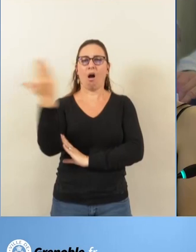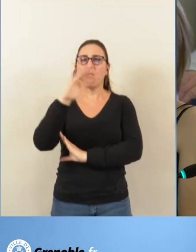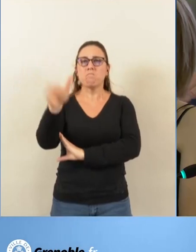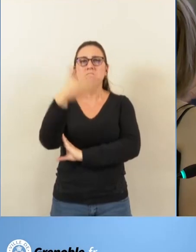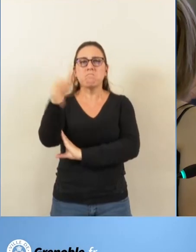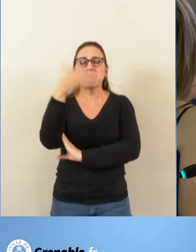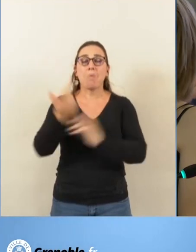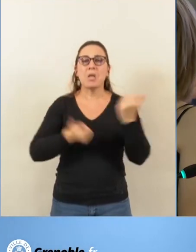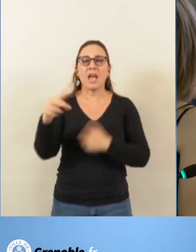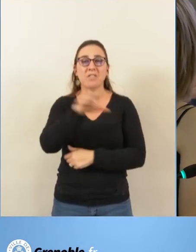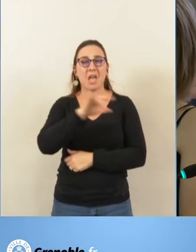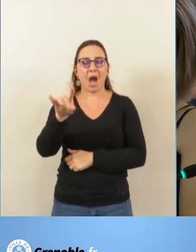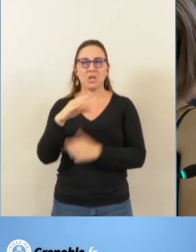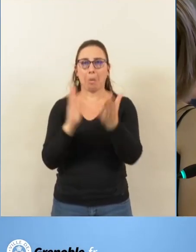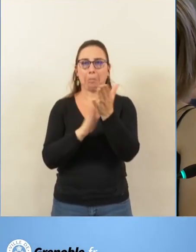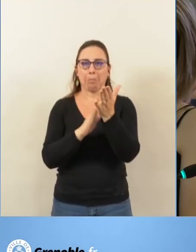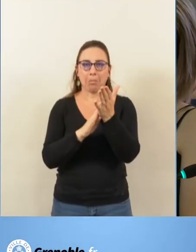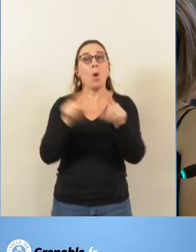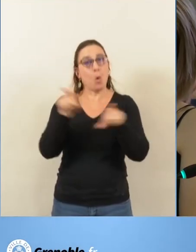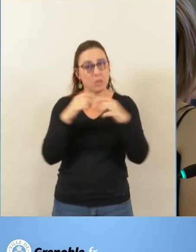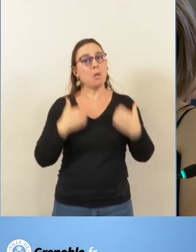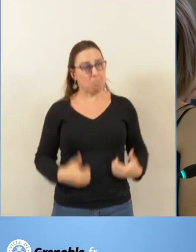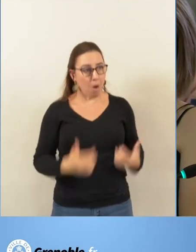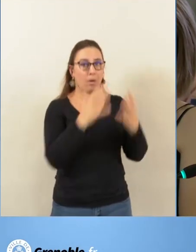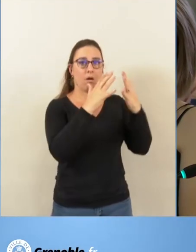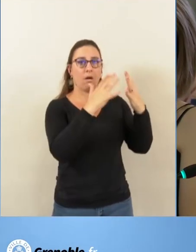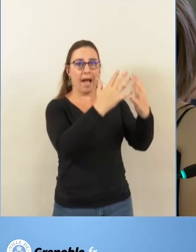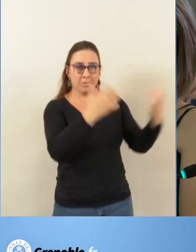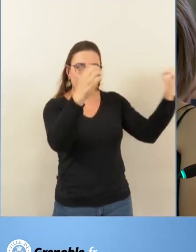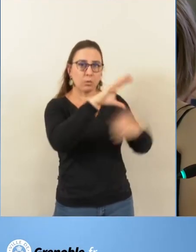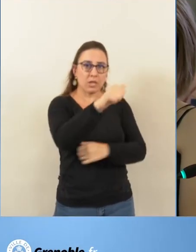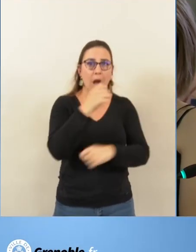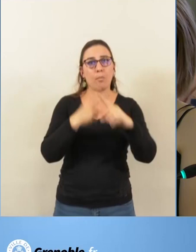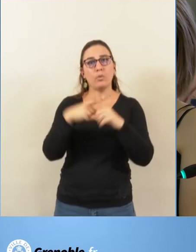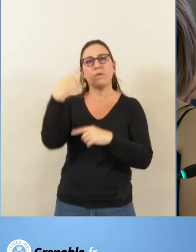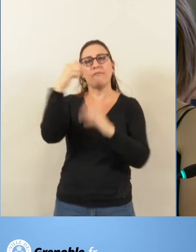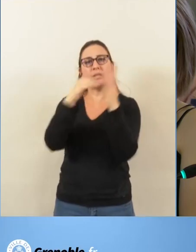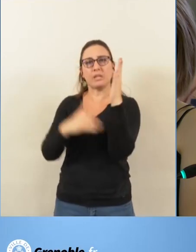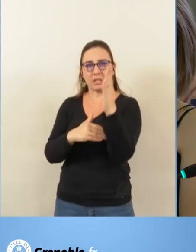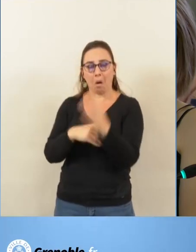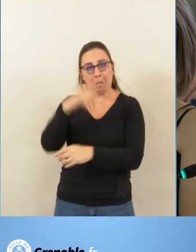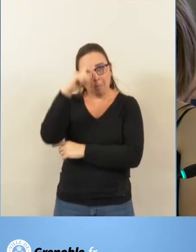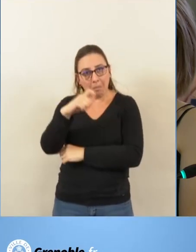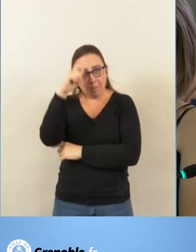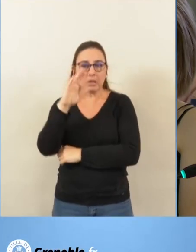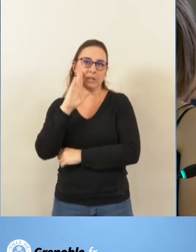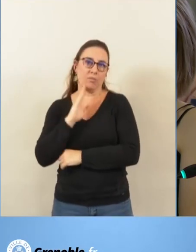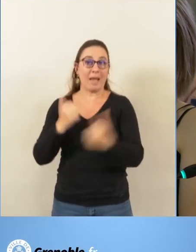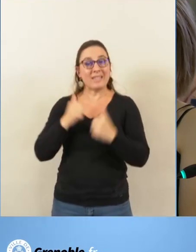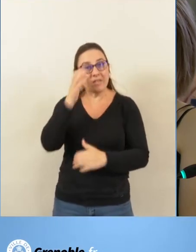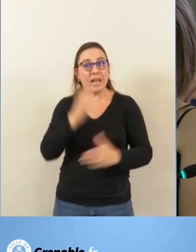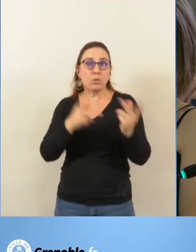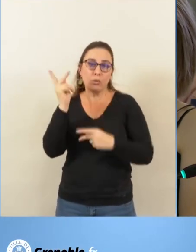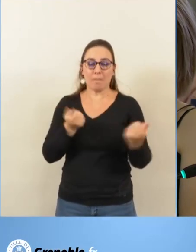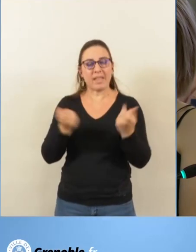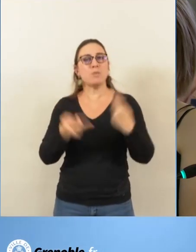faite des services RH et je l'ai précisé au manque du Conseil administration et à son président ou son vice-président en l'occurrence écoute un peu plus de service et faites un peu plus